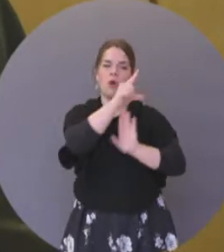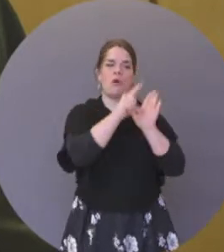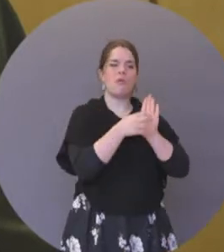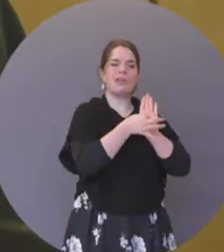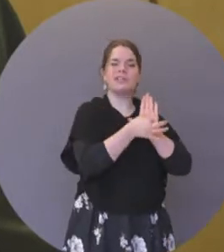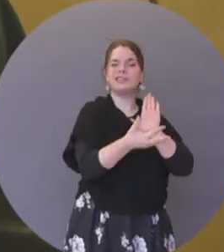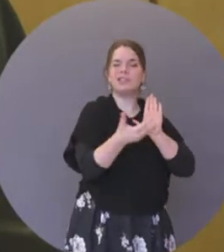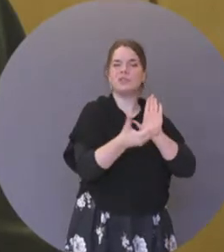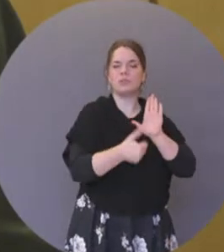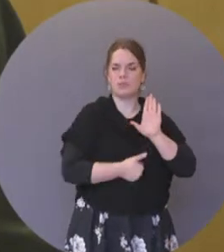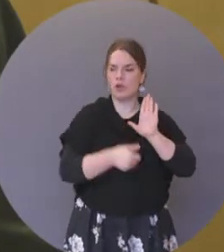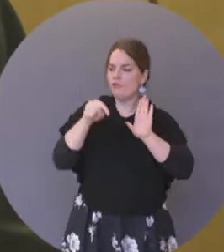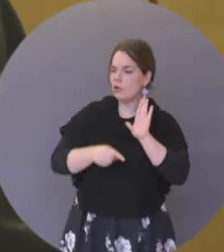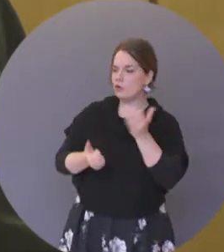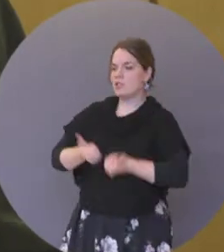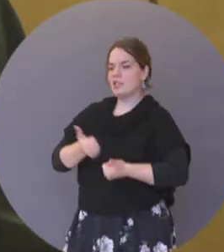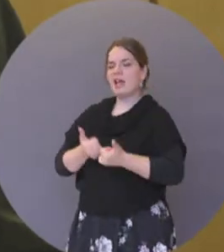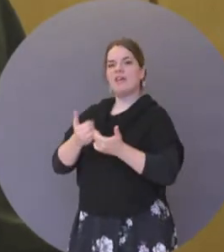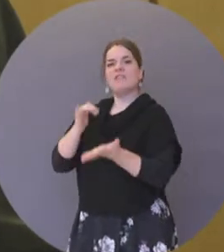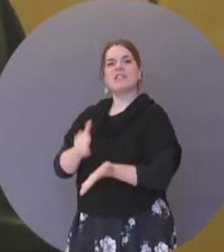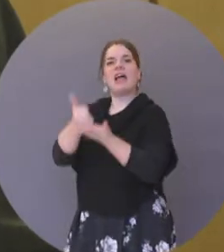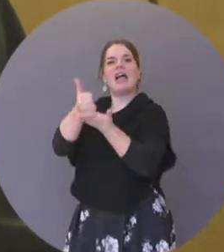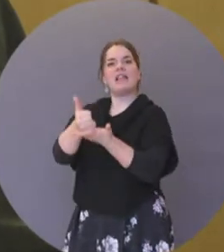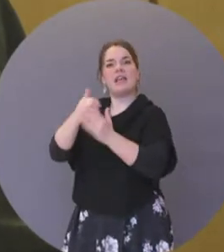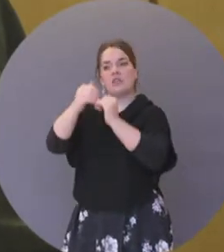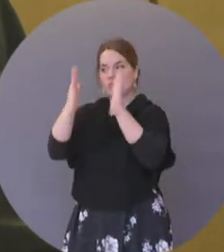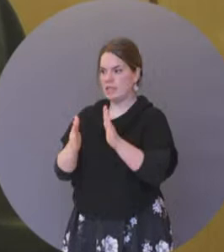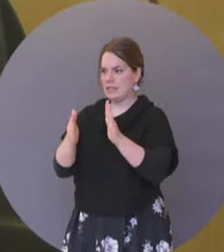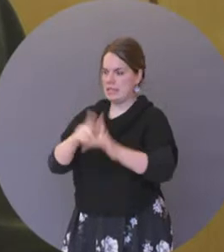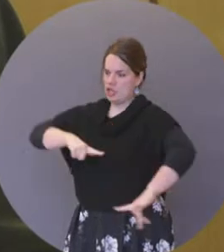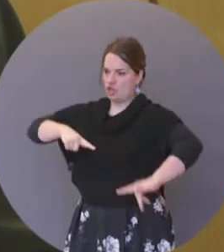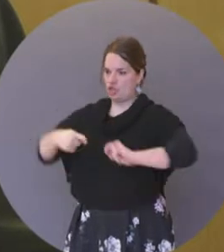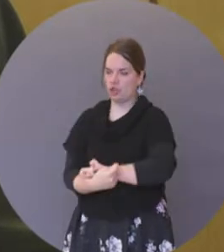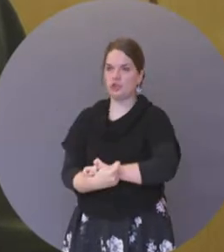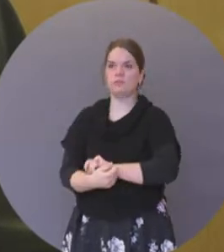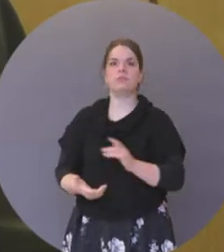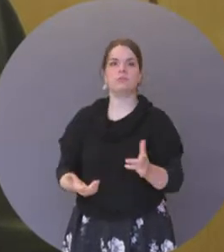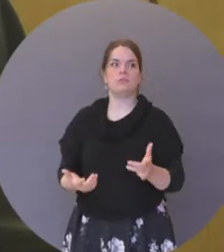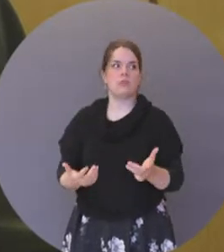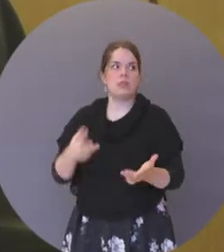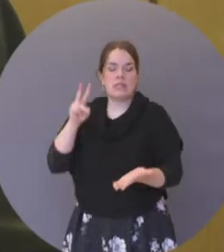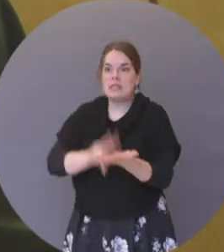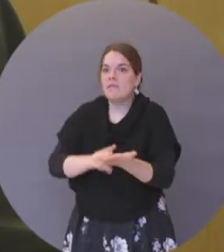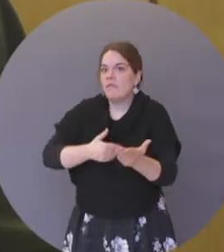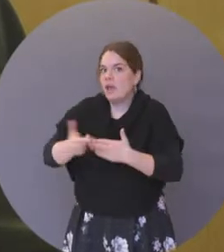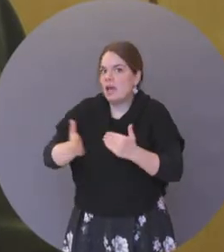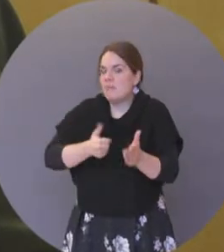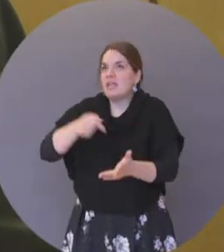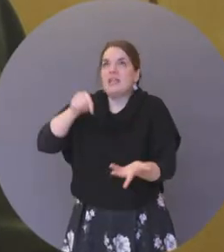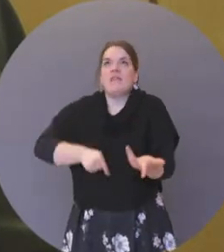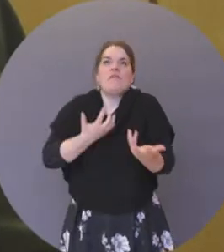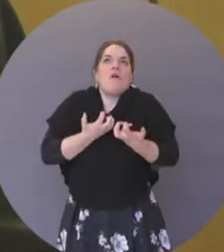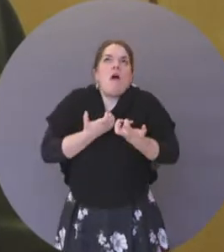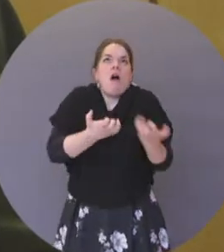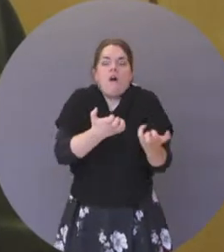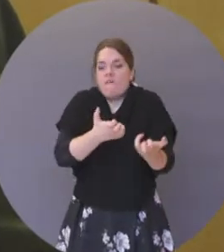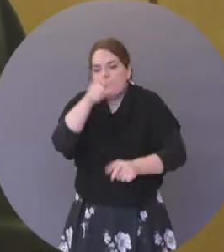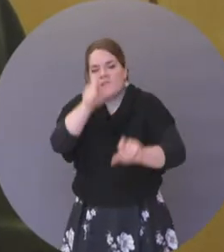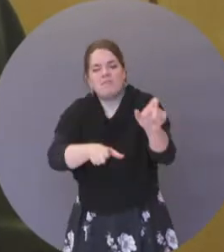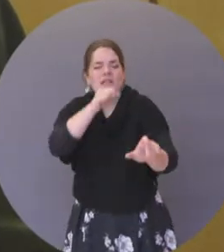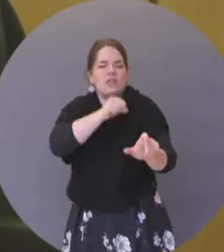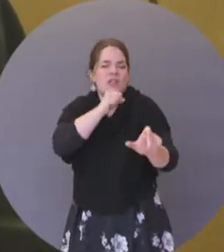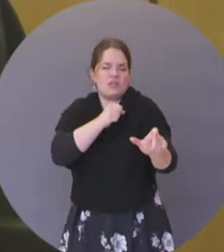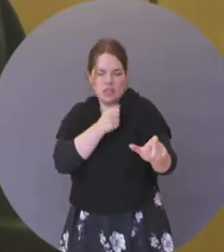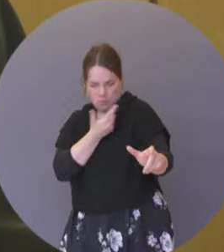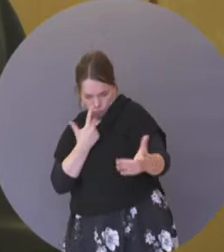d'aide à domicile c'est vrai que c'est un vrai métier qui repose sur une vocation celle d'accompagner nos seniors nos aînés